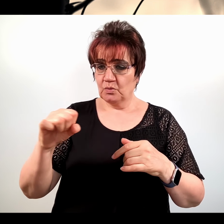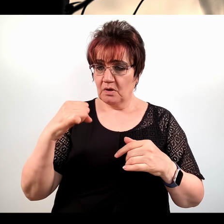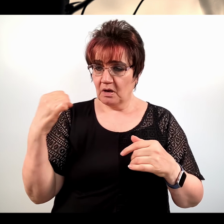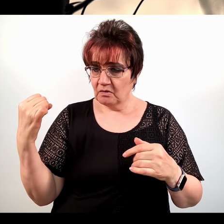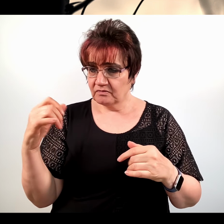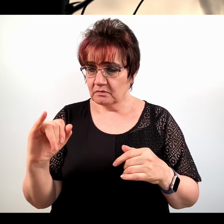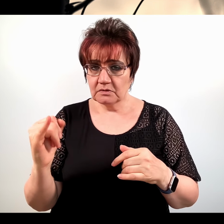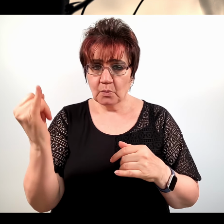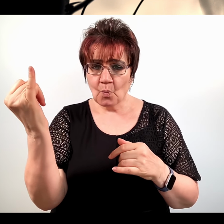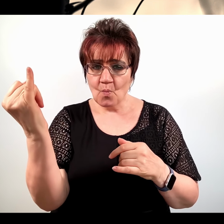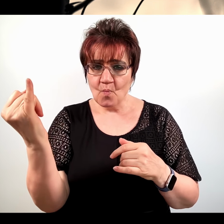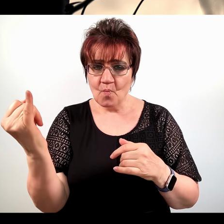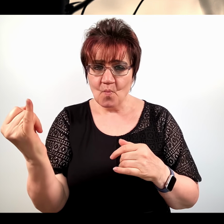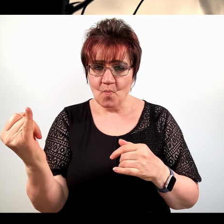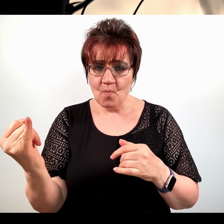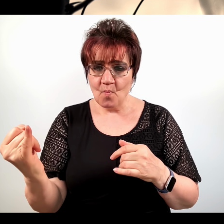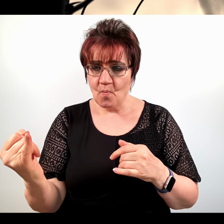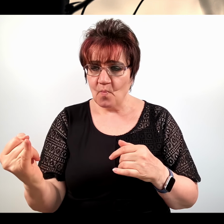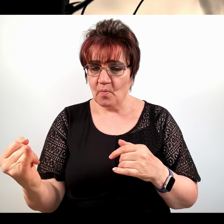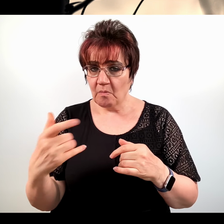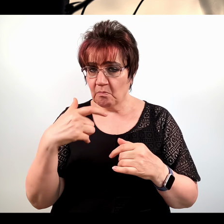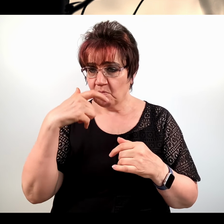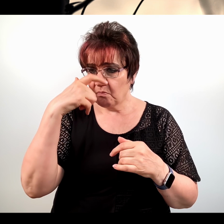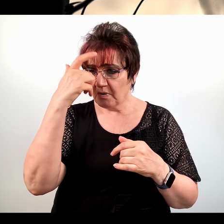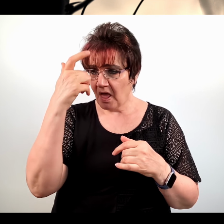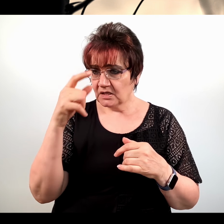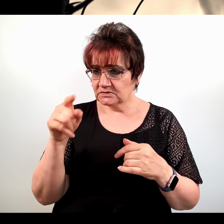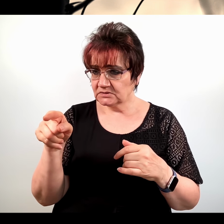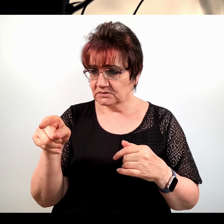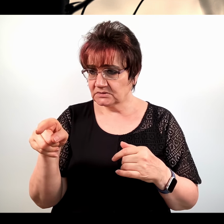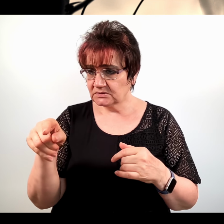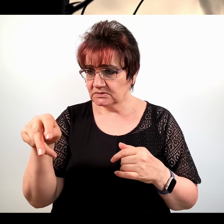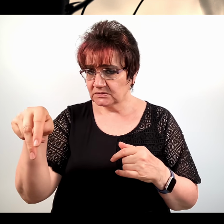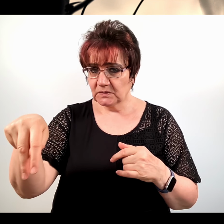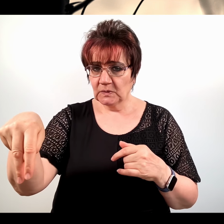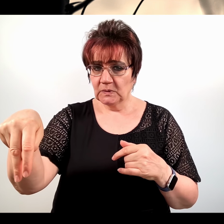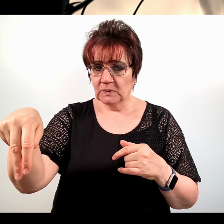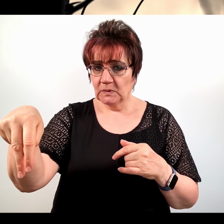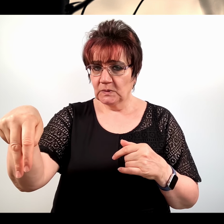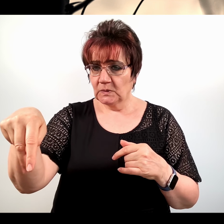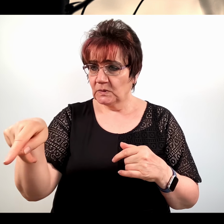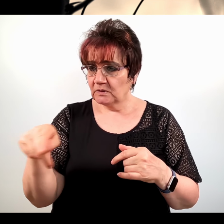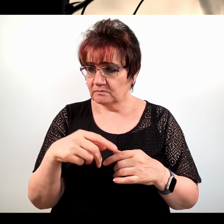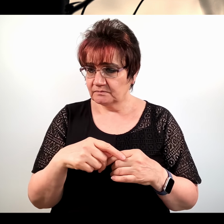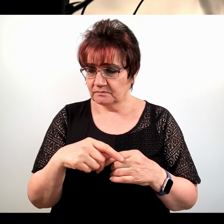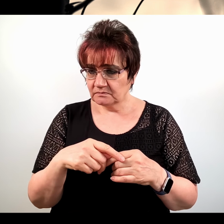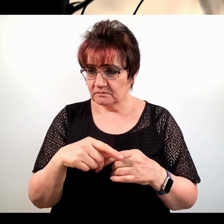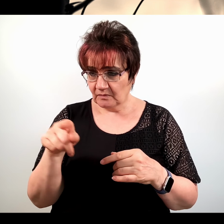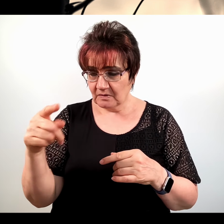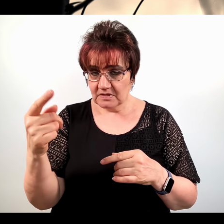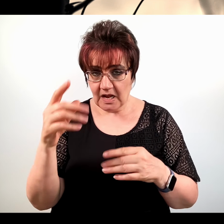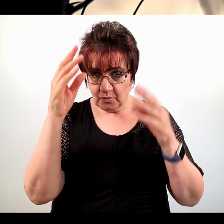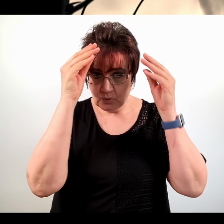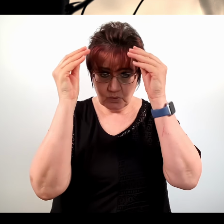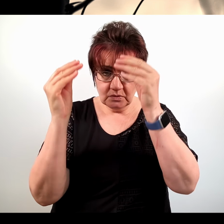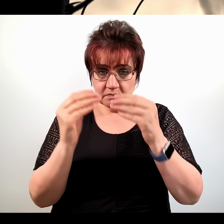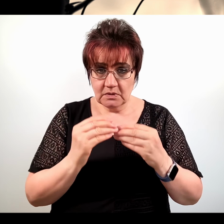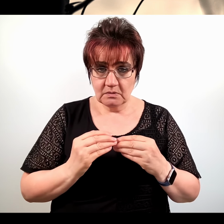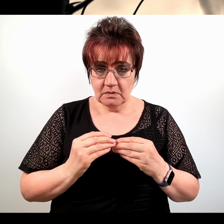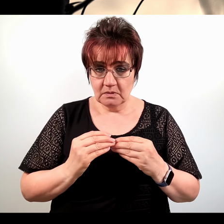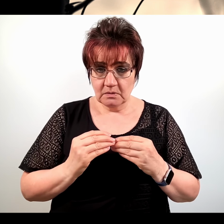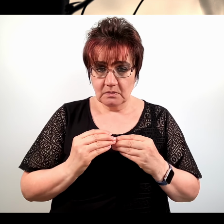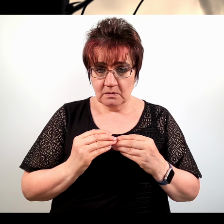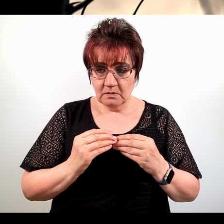Männchen vor ihm, abgehungert und ganz blass. Der Nachbar nahm sofort seinen Hut vom Kopf,